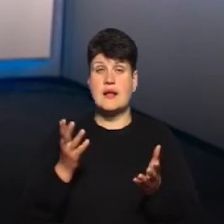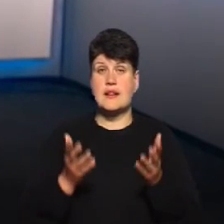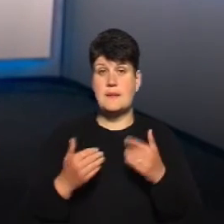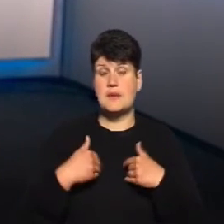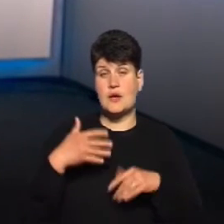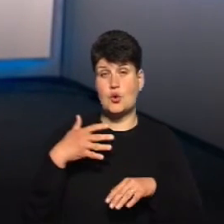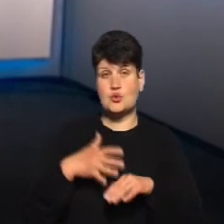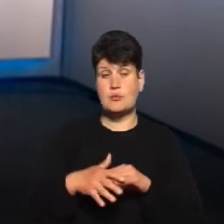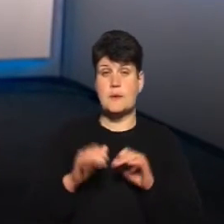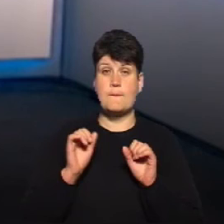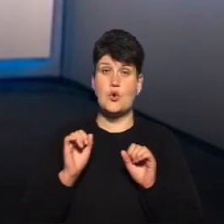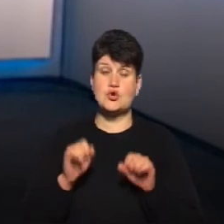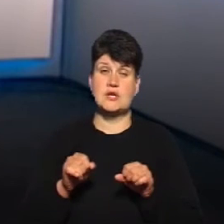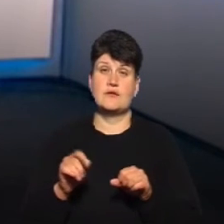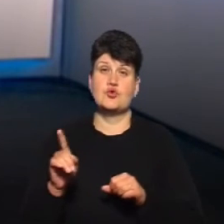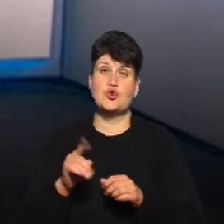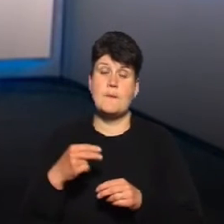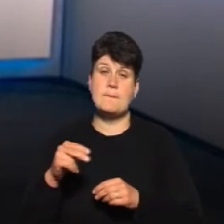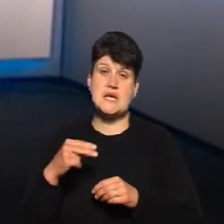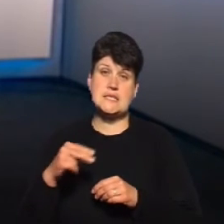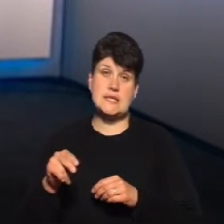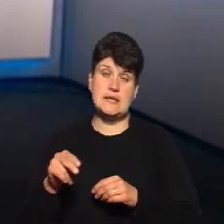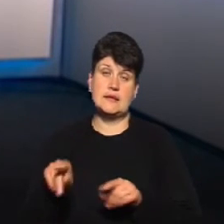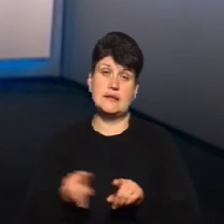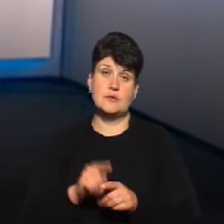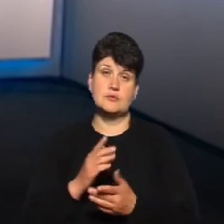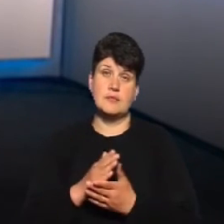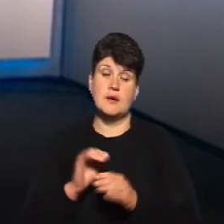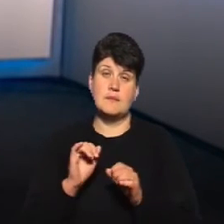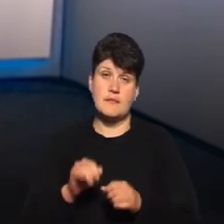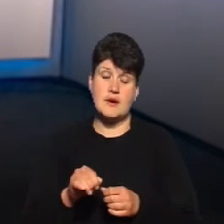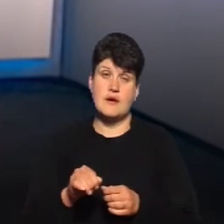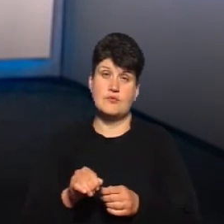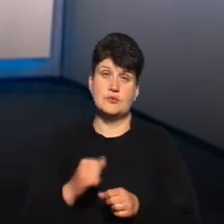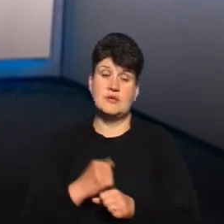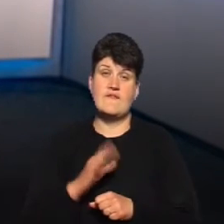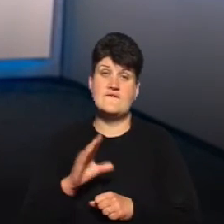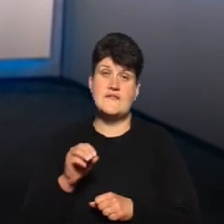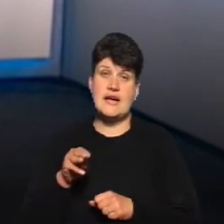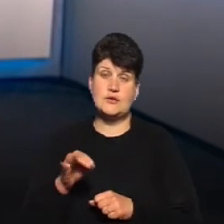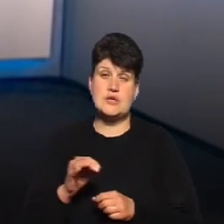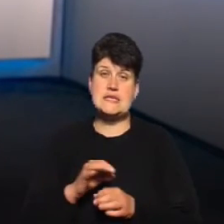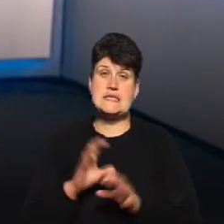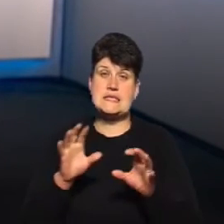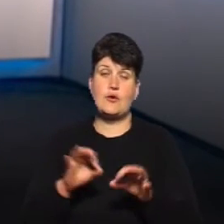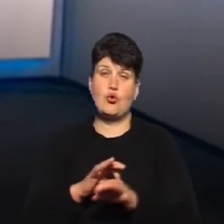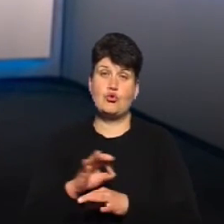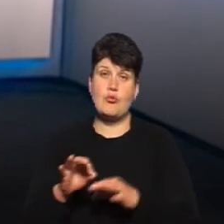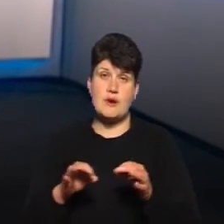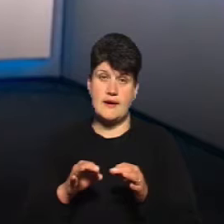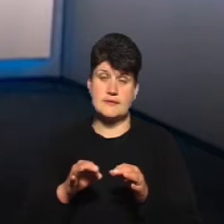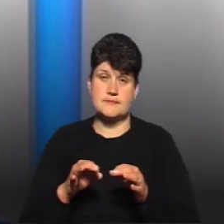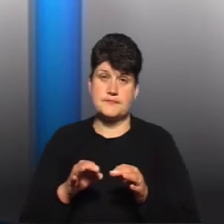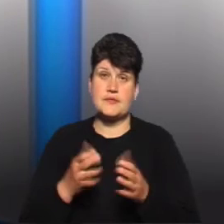що президент також має право накласти вето на той законопроект. Якщо там зміниться, не знати вже як. Так, звичайно. Тобто, якщо його